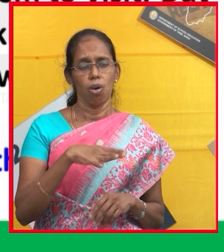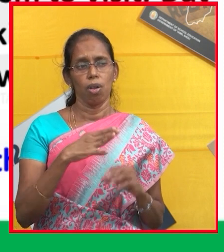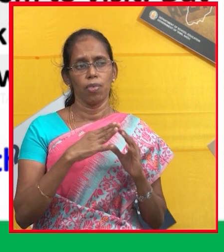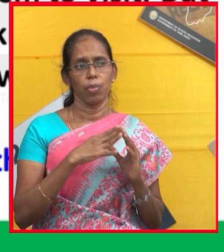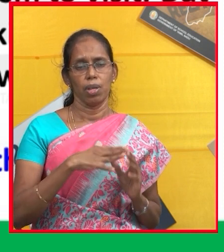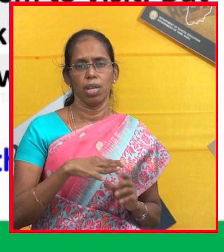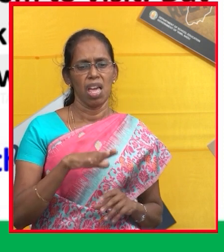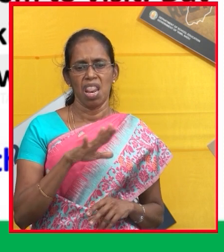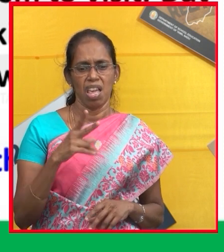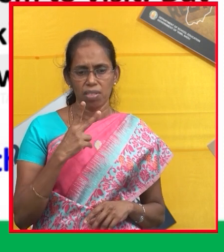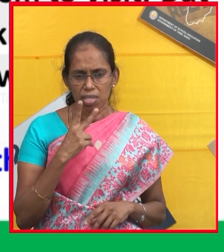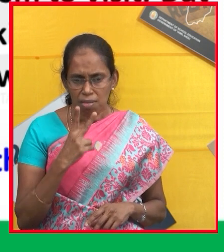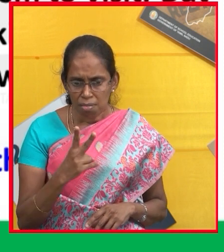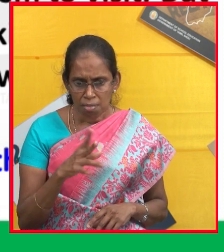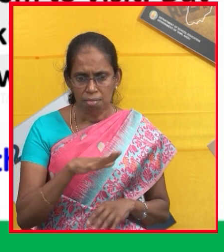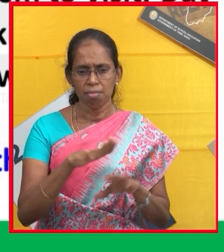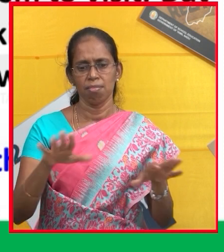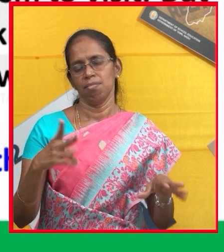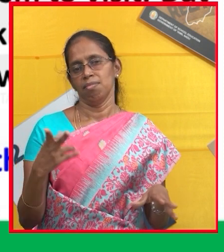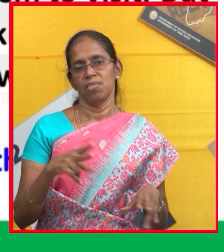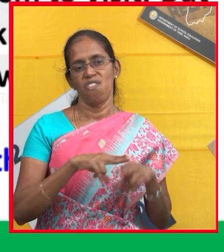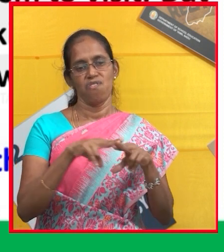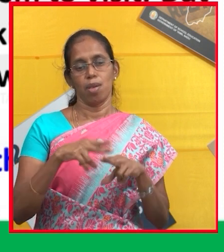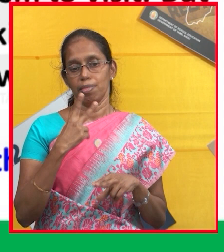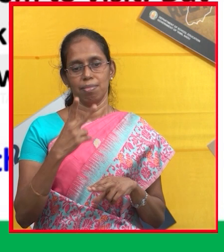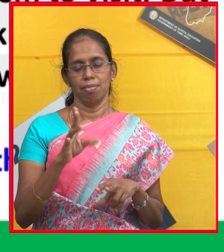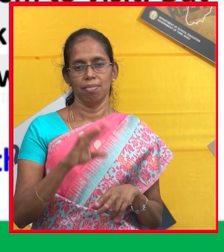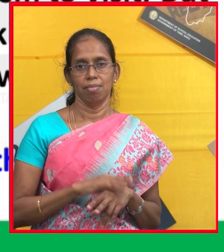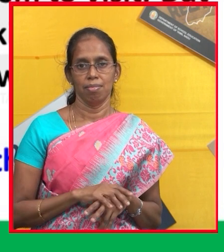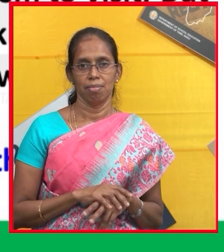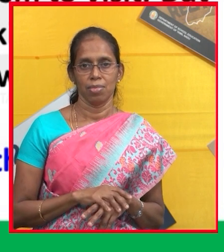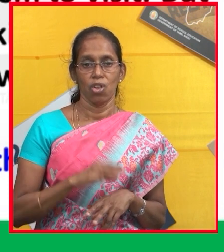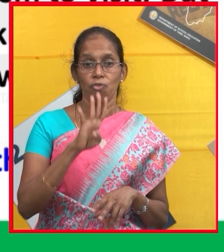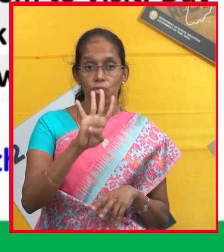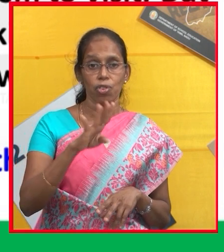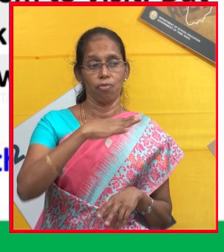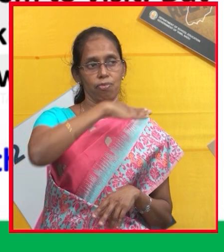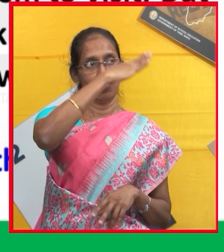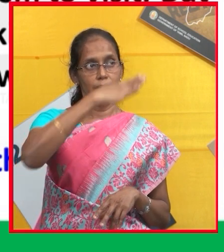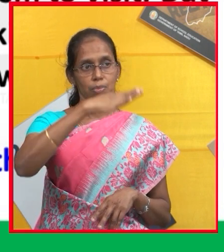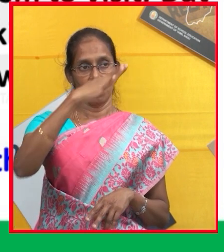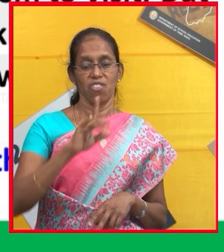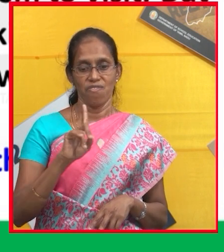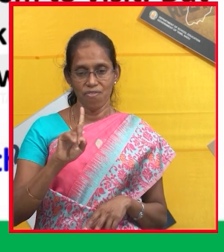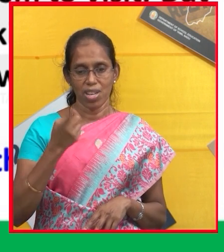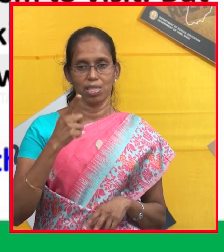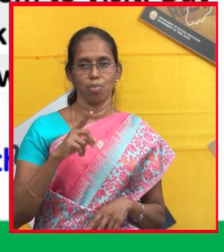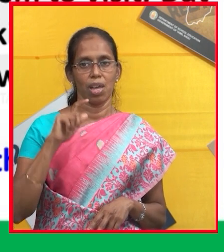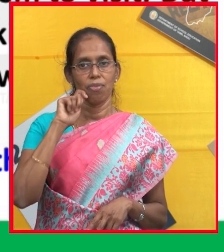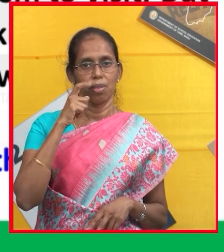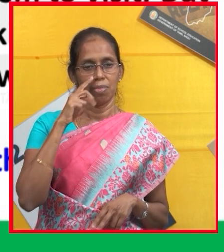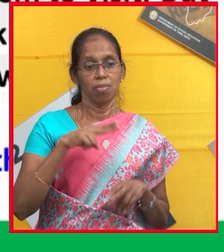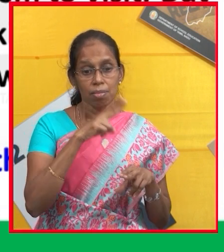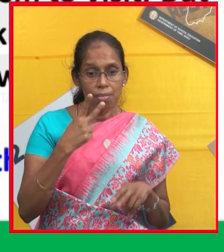had never even seen the sea. 4 of us are from the mountains. The first time my parents saw